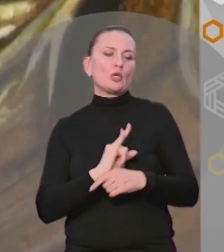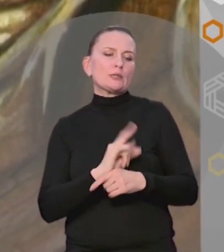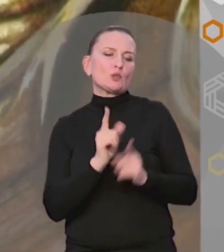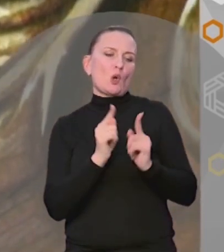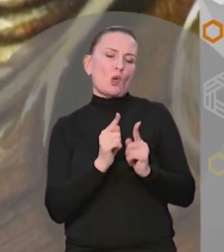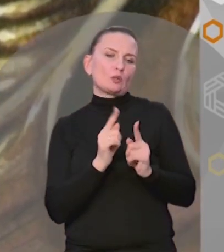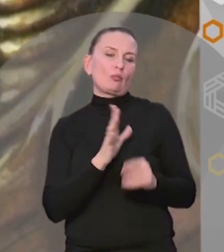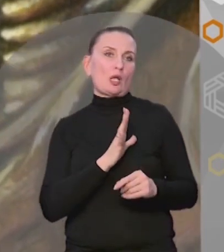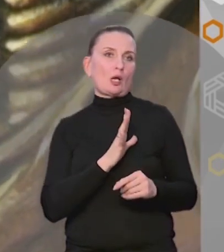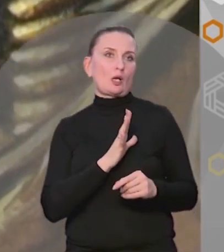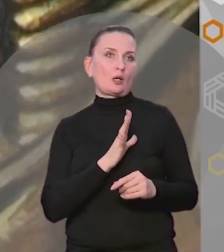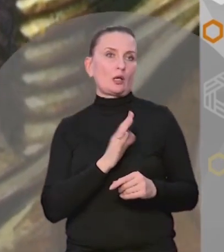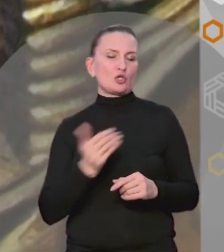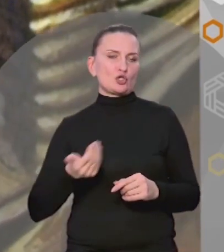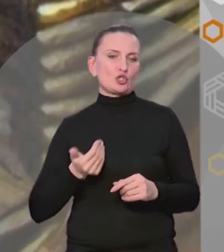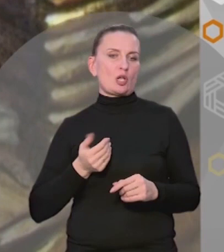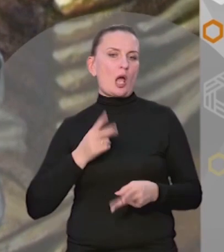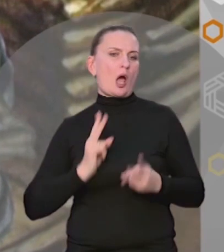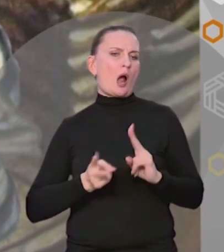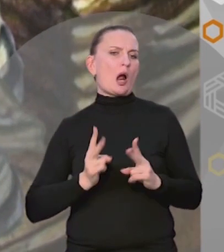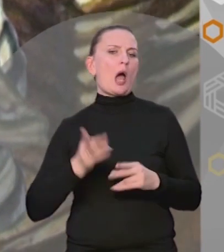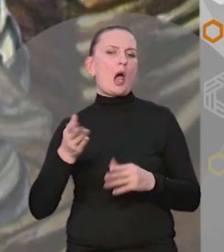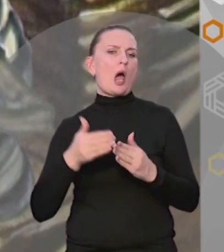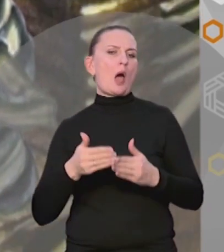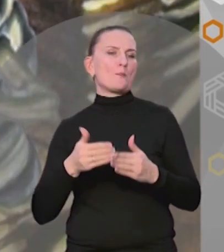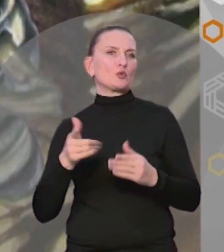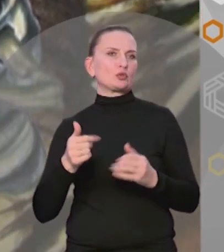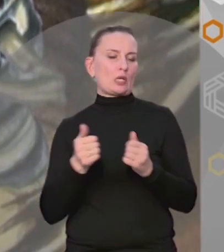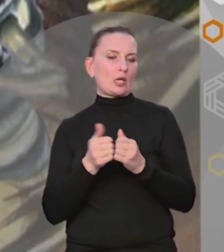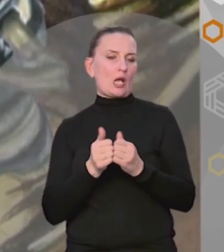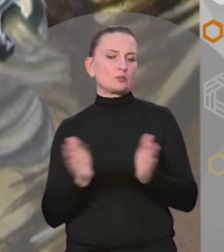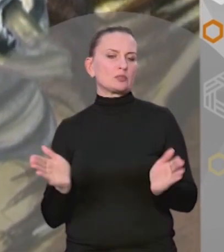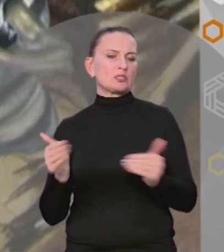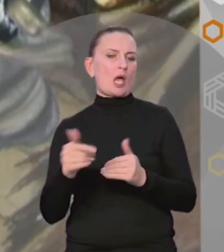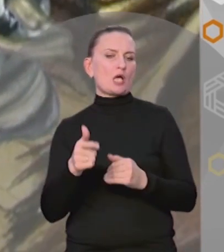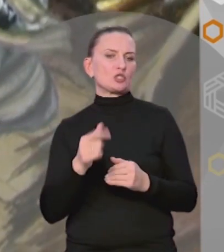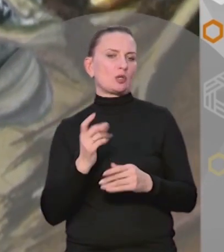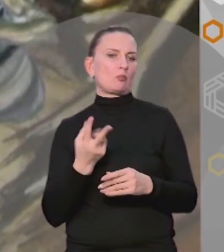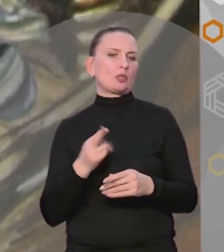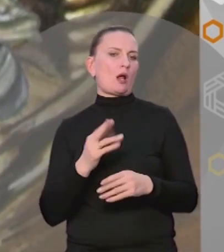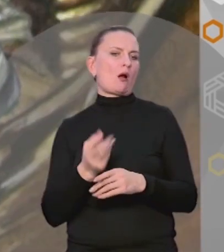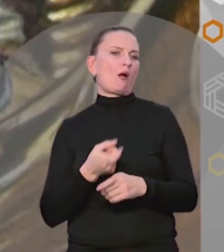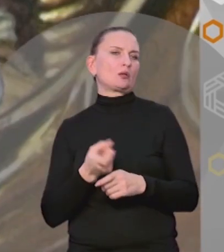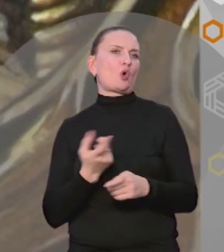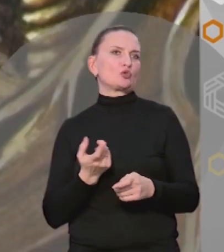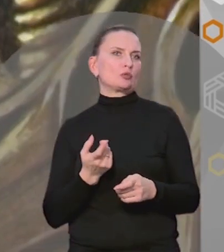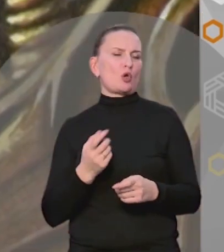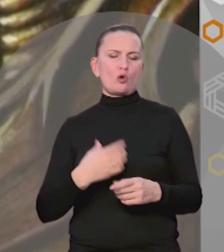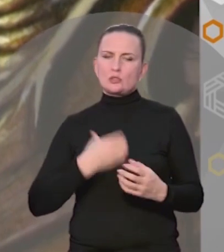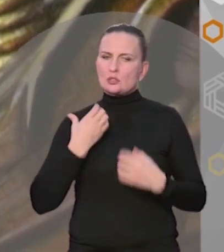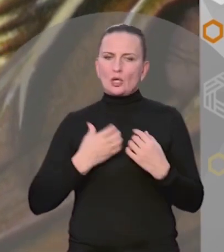крысенком, жила я на камбузе, рядом с ящиком для картошки. Ох уж и страху